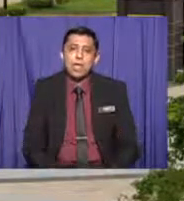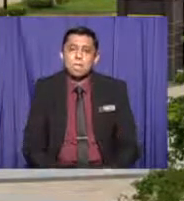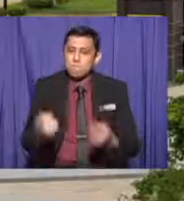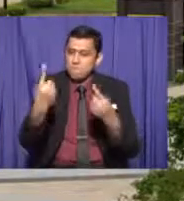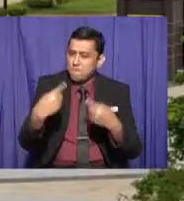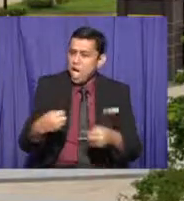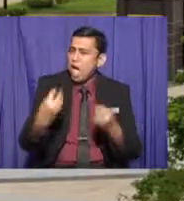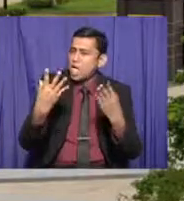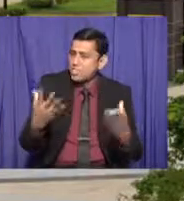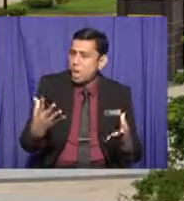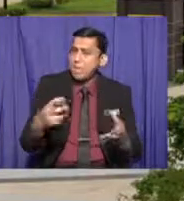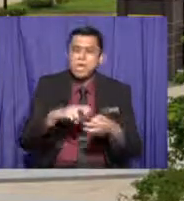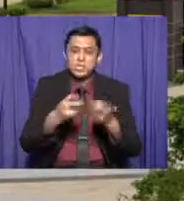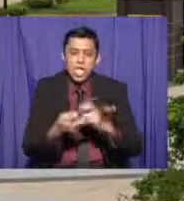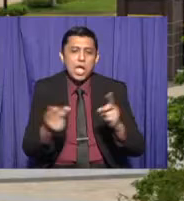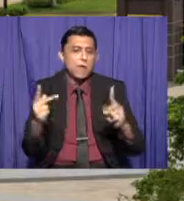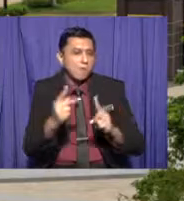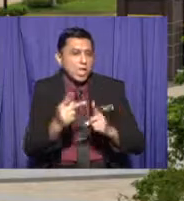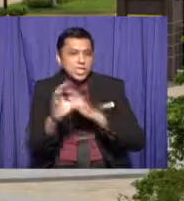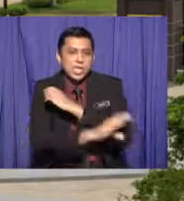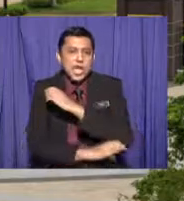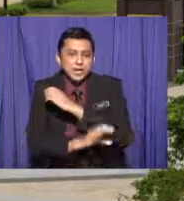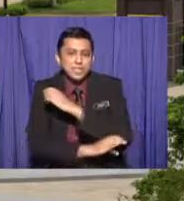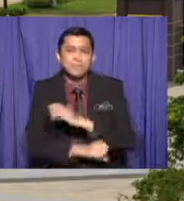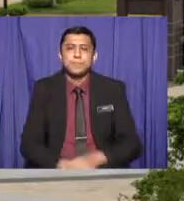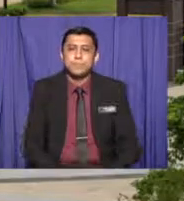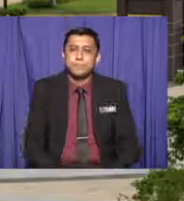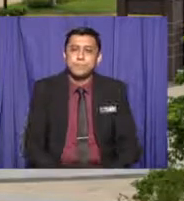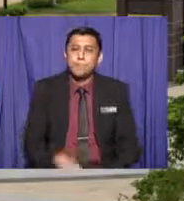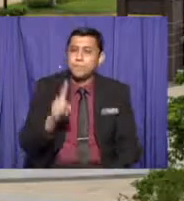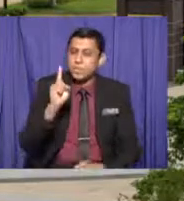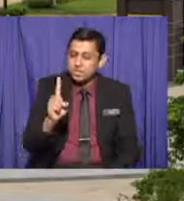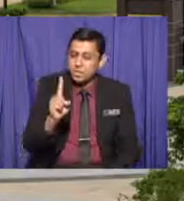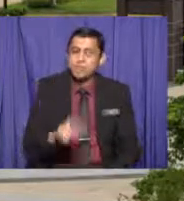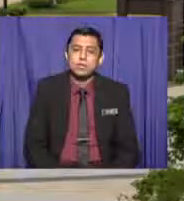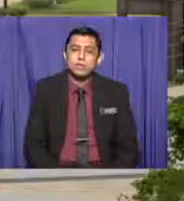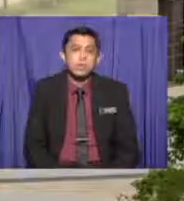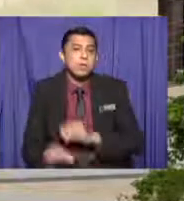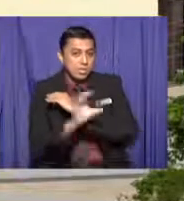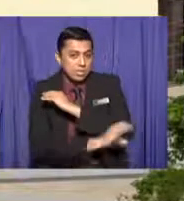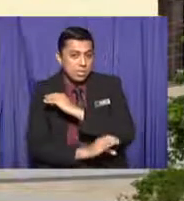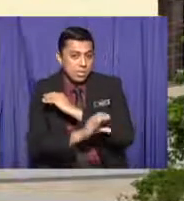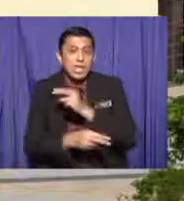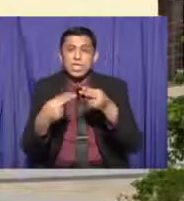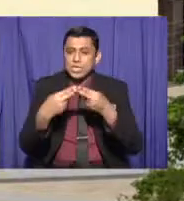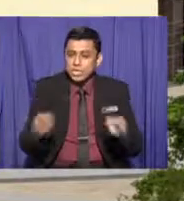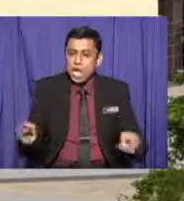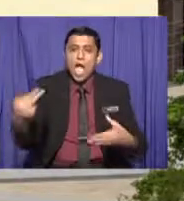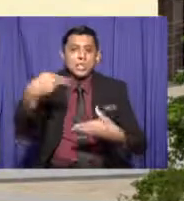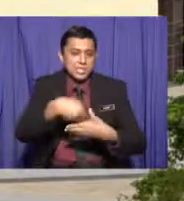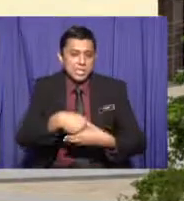mendatangkan pelbagai masalah kepada negara. Pertamanya, negara kehilangan